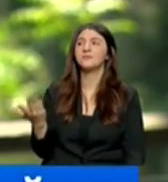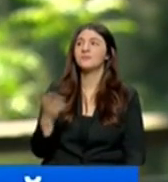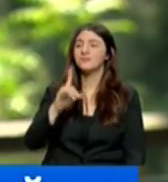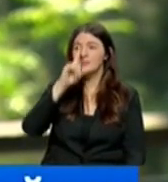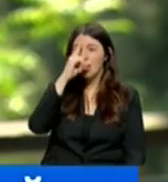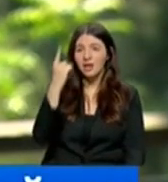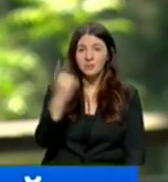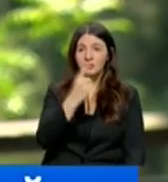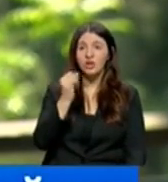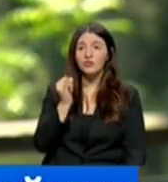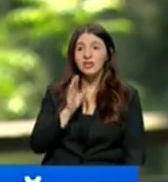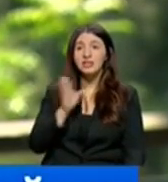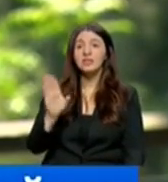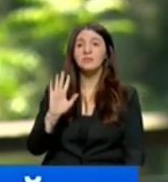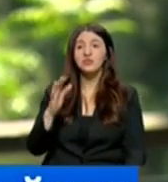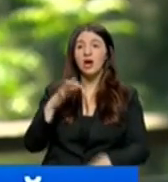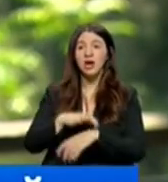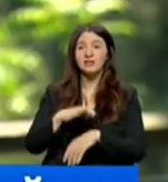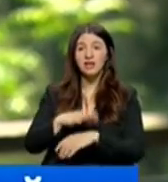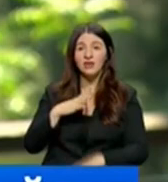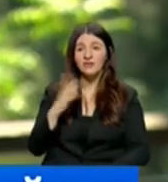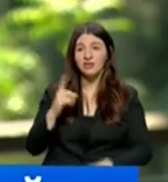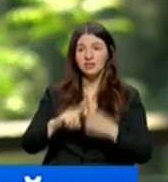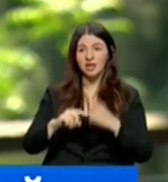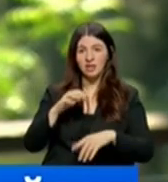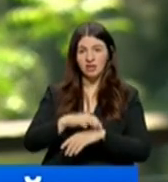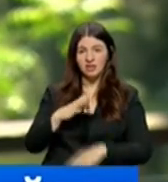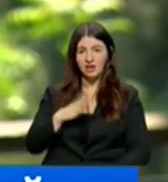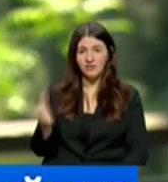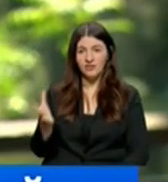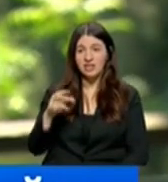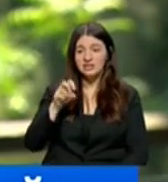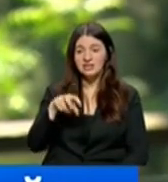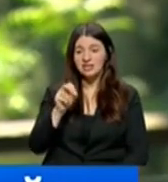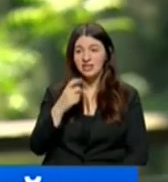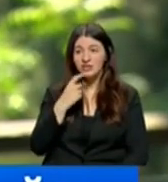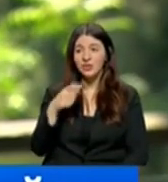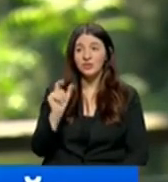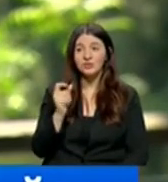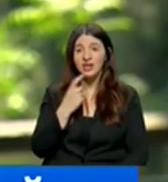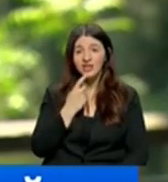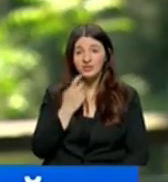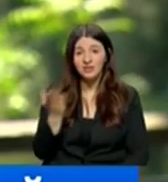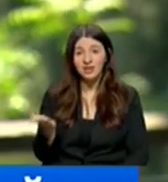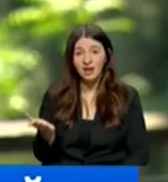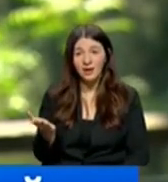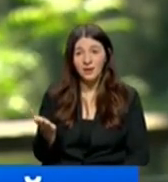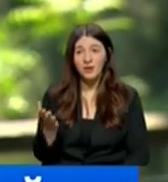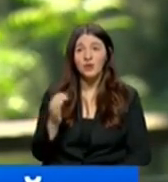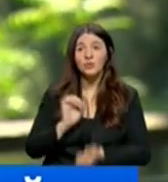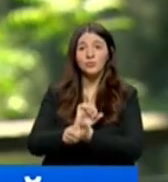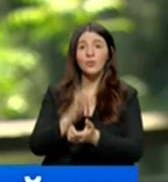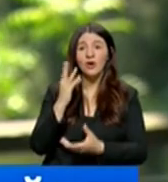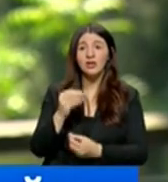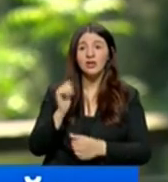tek başına tuvalete gidemeyecek hastalar var. Siyasi hastalar var. 80 yaşında, 90 yaşında